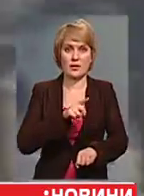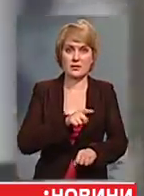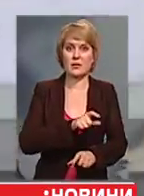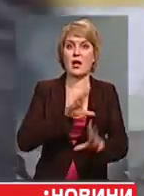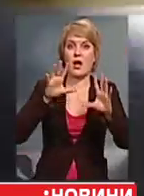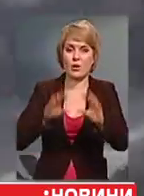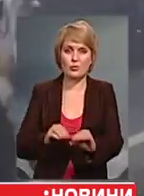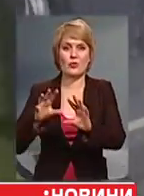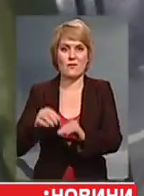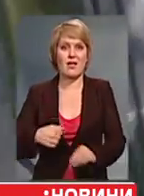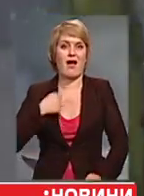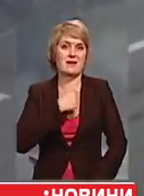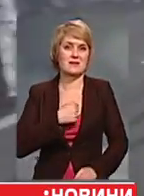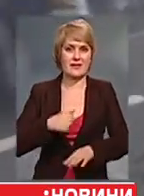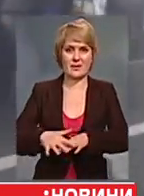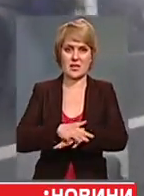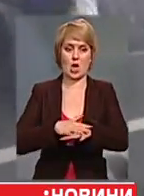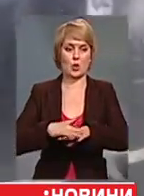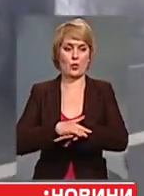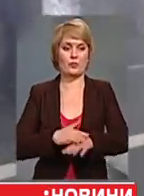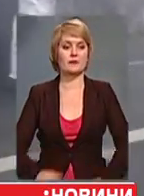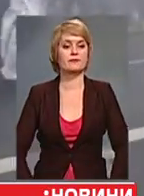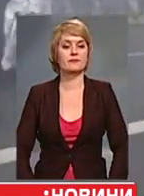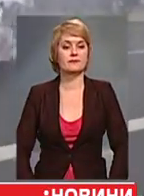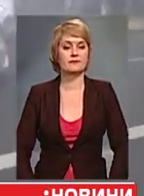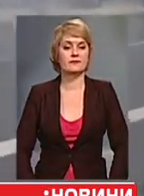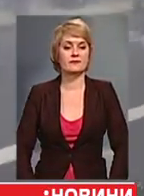заходилися гамувати агресивний натовп.